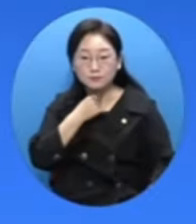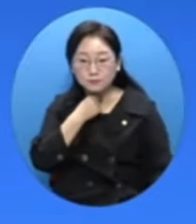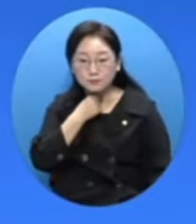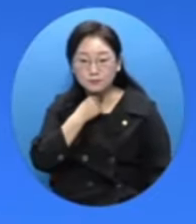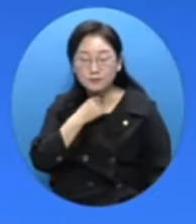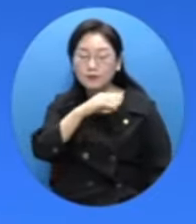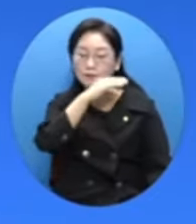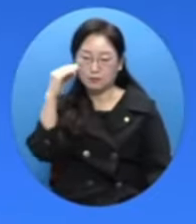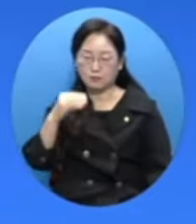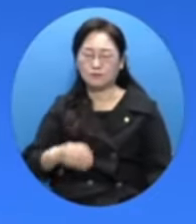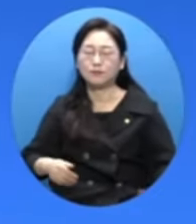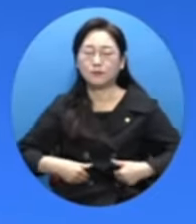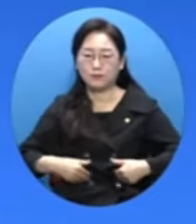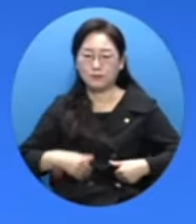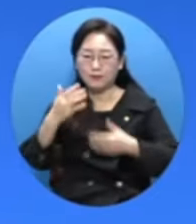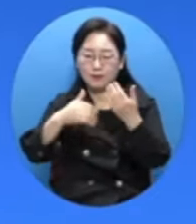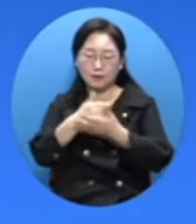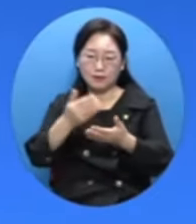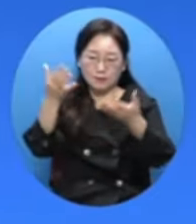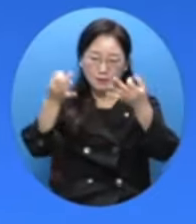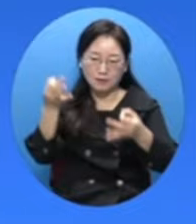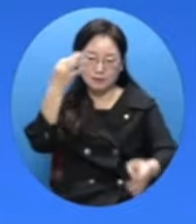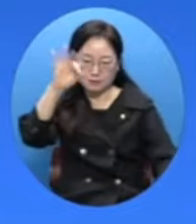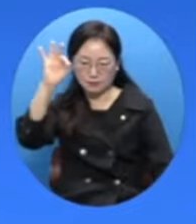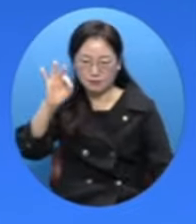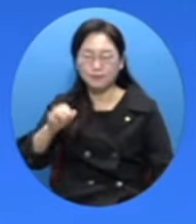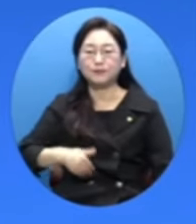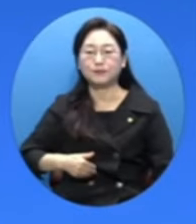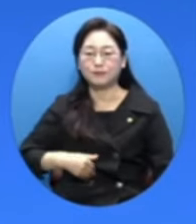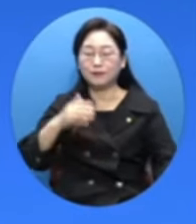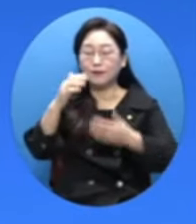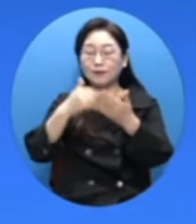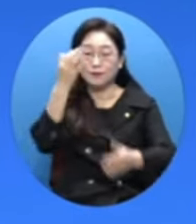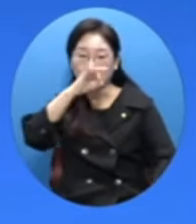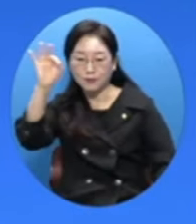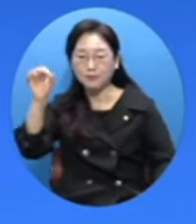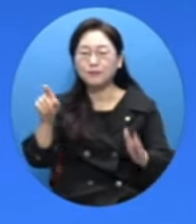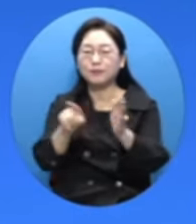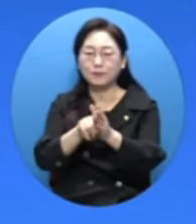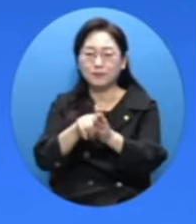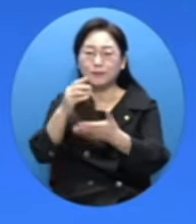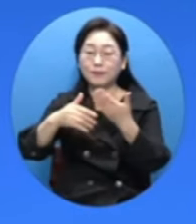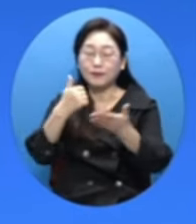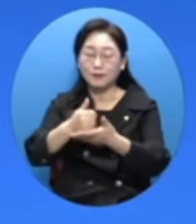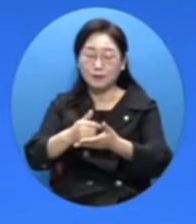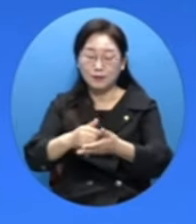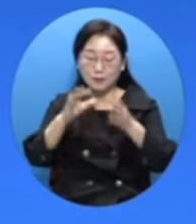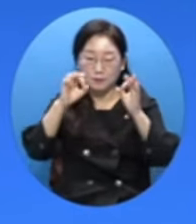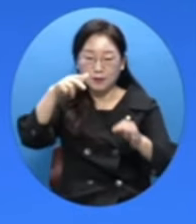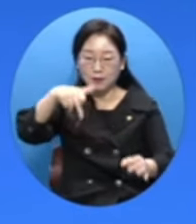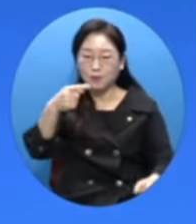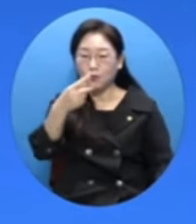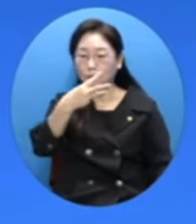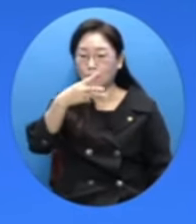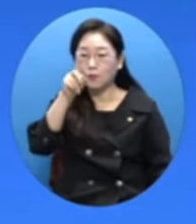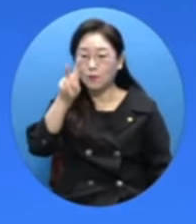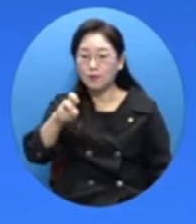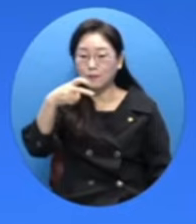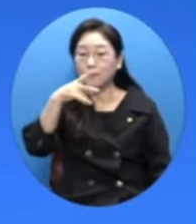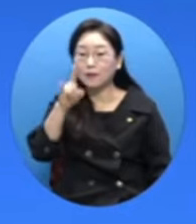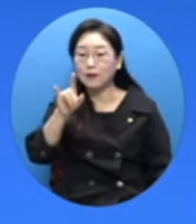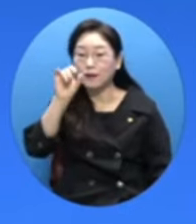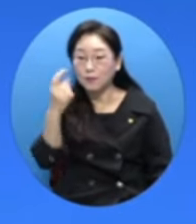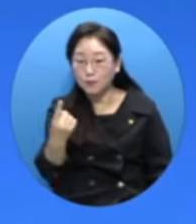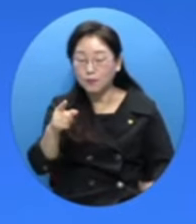되는 것입니다. 하나님께 인정받는 삶을 살아야 되는 것입니다. 하나님 앞에 인정받는 신앙, 하나님 앞에서 코람데오의 신앙을 갖고 나갈 때 하나님께서 우리에게